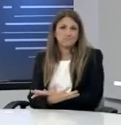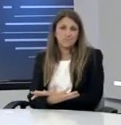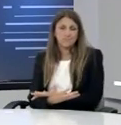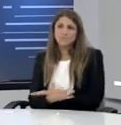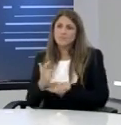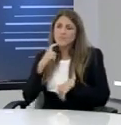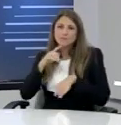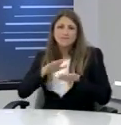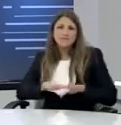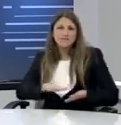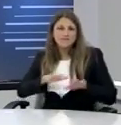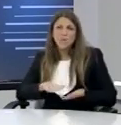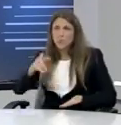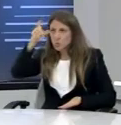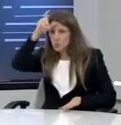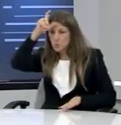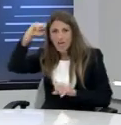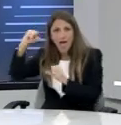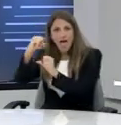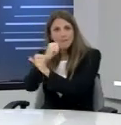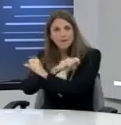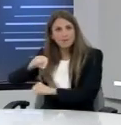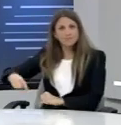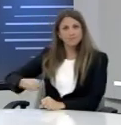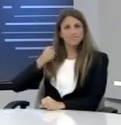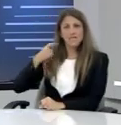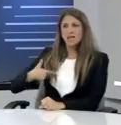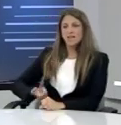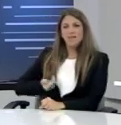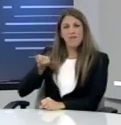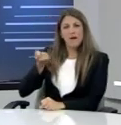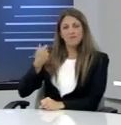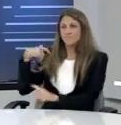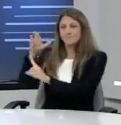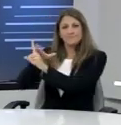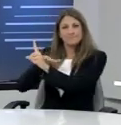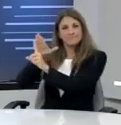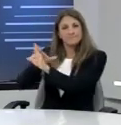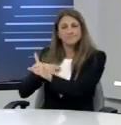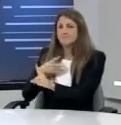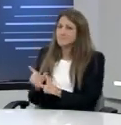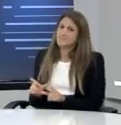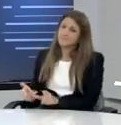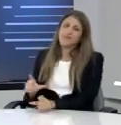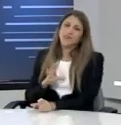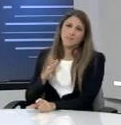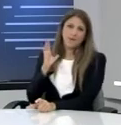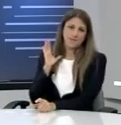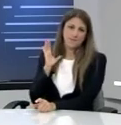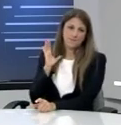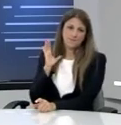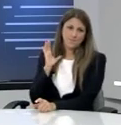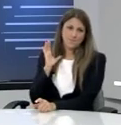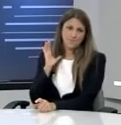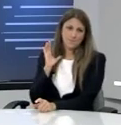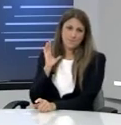να κατευνάσετε την Τουρκία στην προοπτική, στην ελπίδα σας να μειώσει τις ροές αν κρατάτε χαμηλά